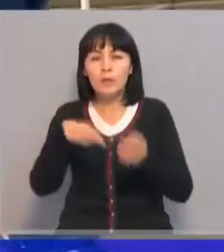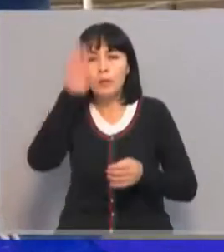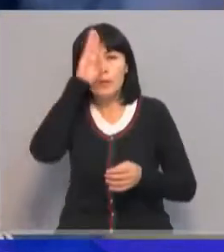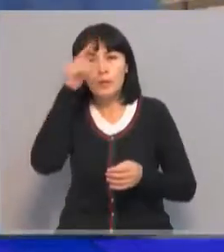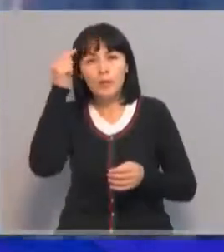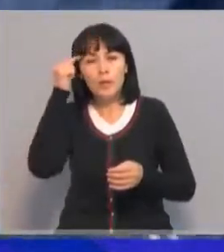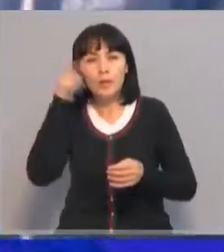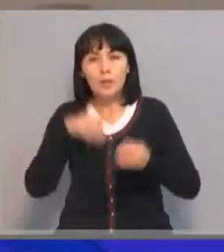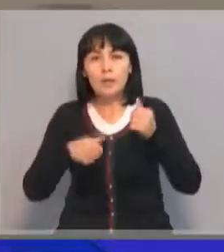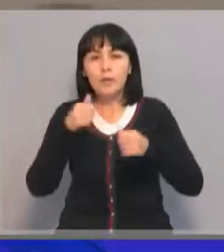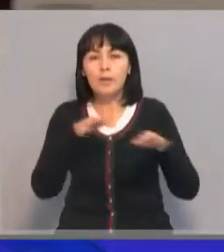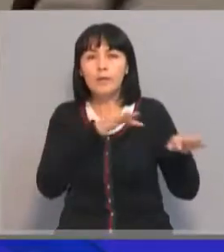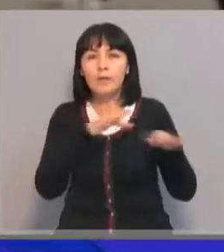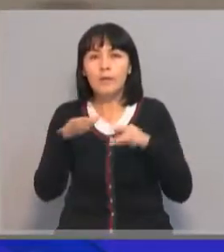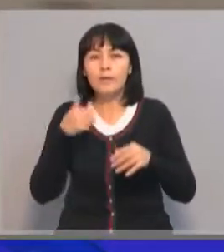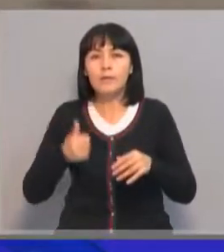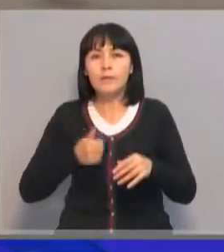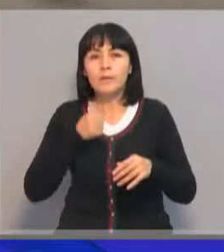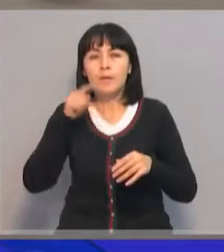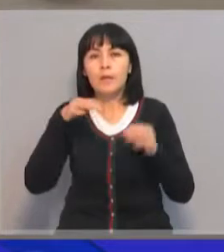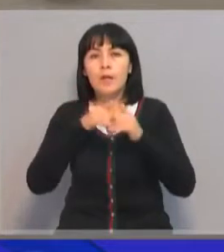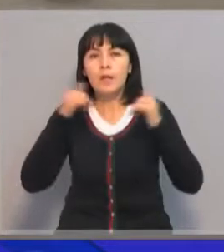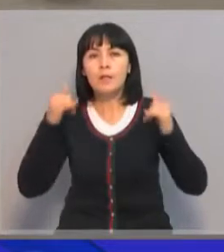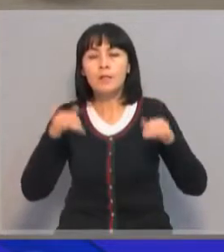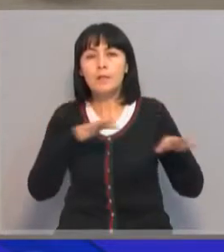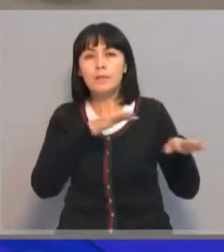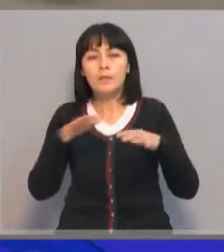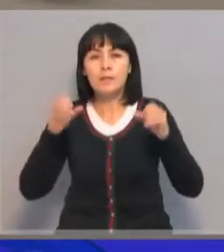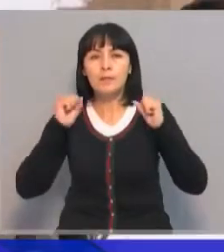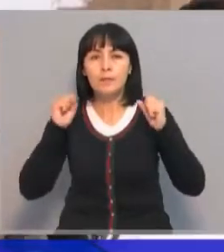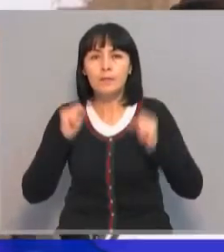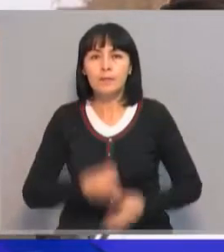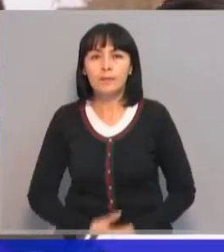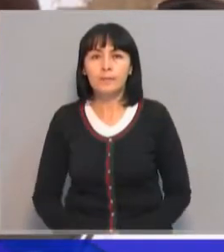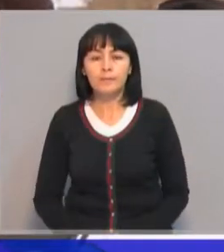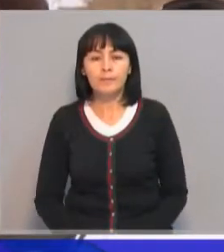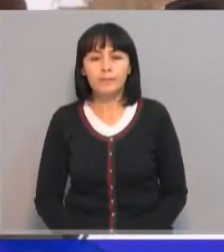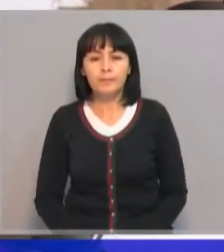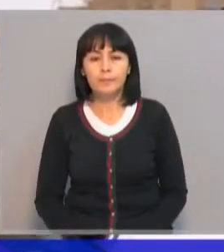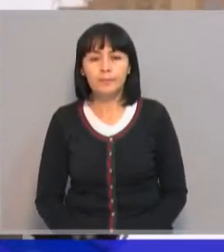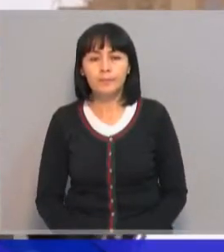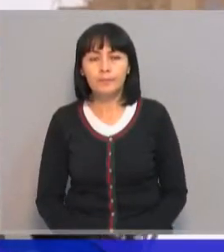считает, что такие мероприятия позитивно влияют на развитие массового спорта.